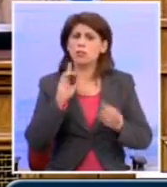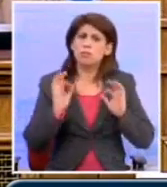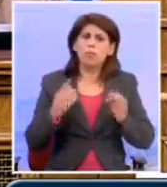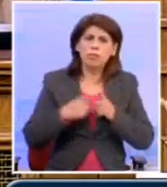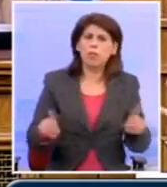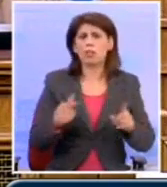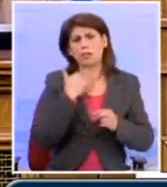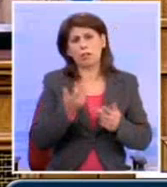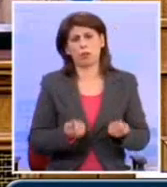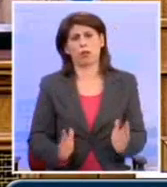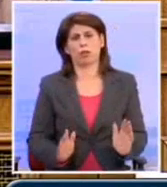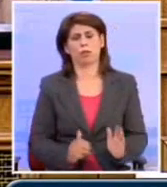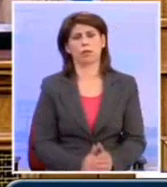αλλιώς.